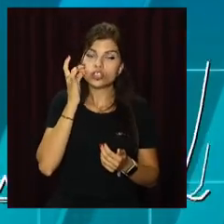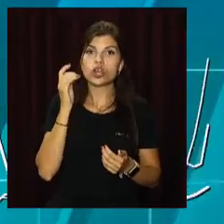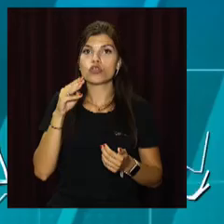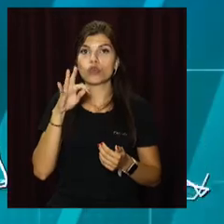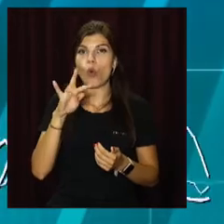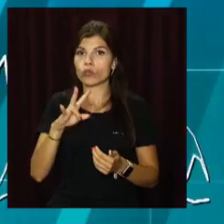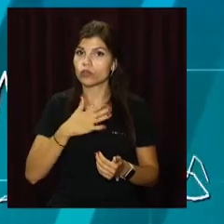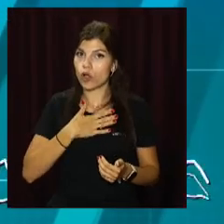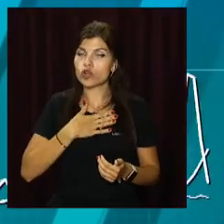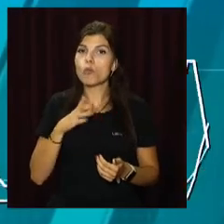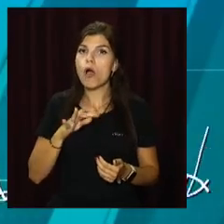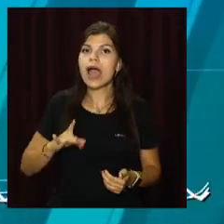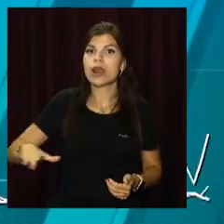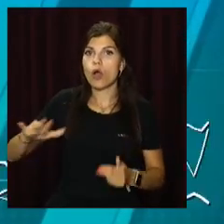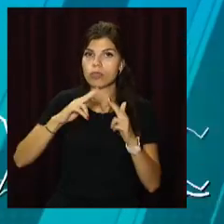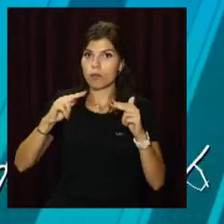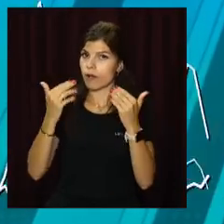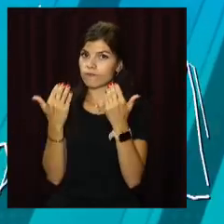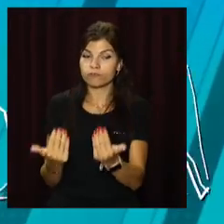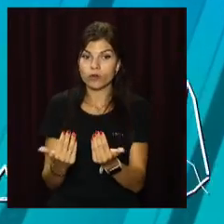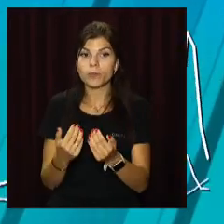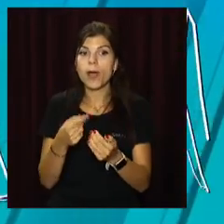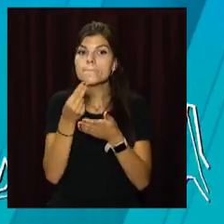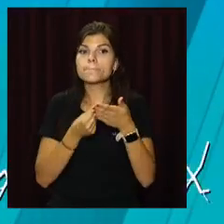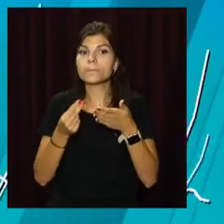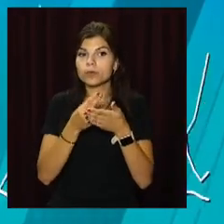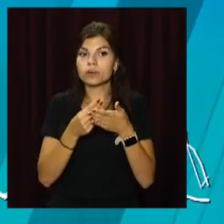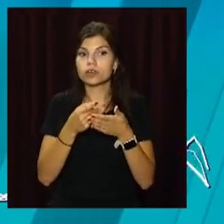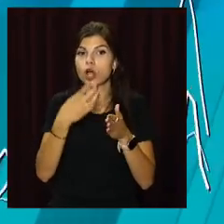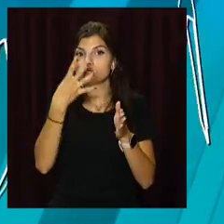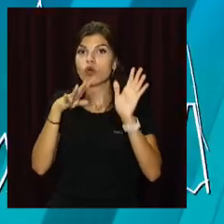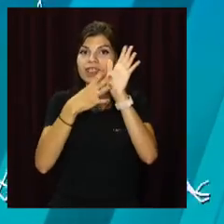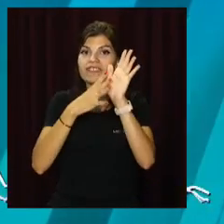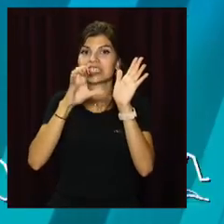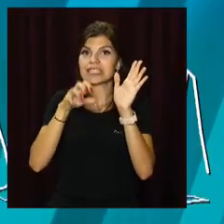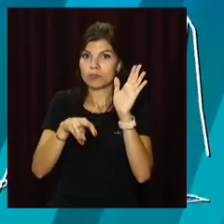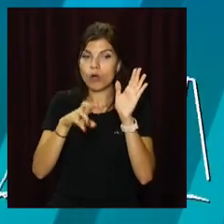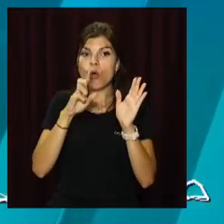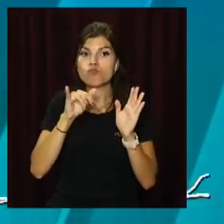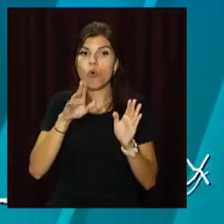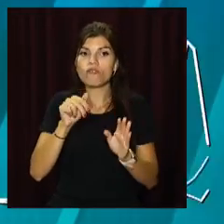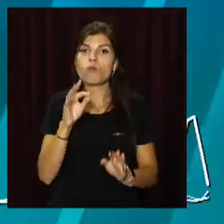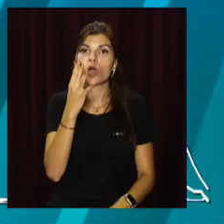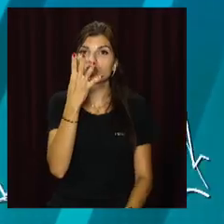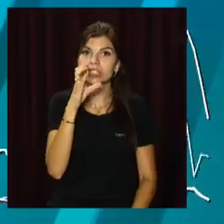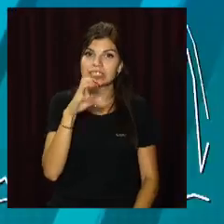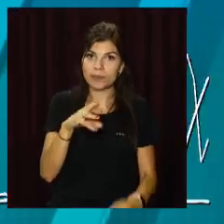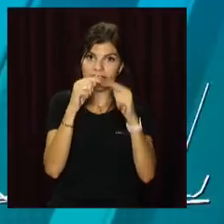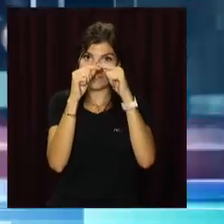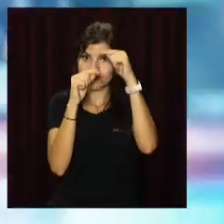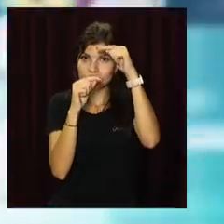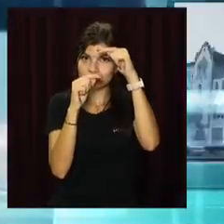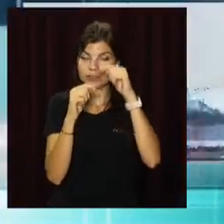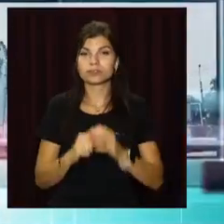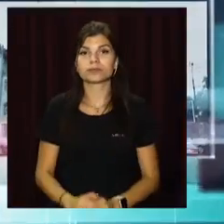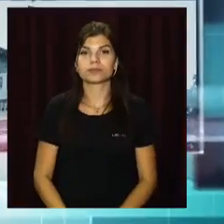тона по нашому регіону. Малюнок составляє вишитий 49 сантиметрів, букви по 4 сантиметри завишки.